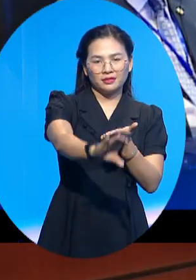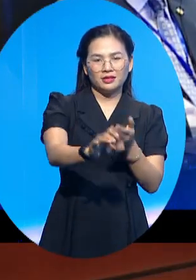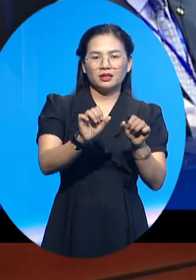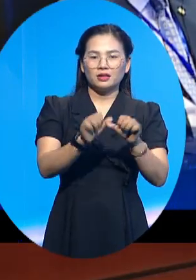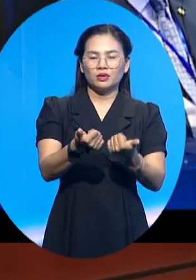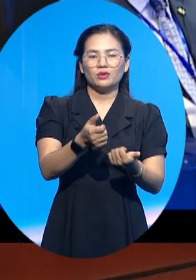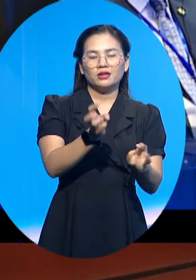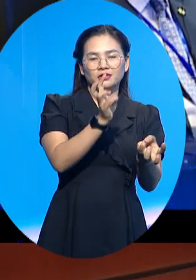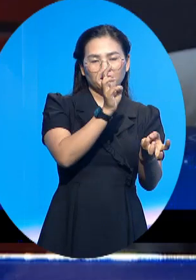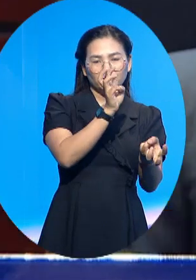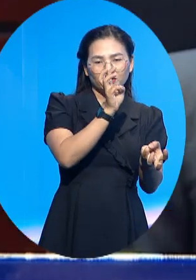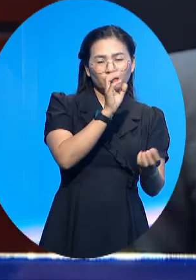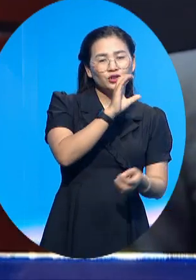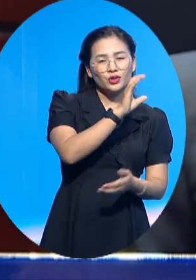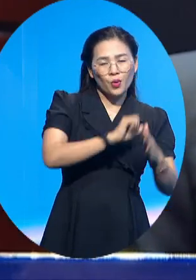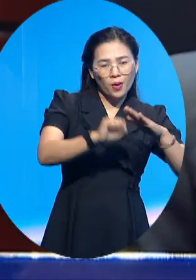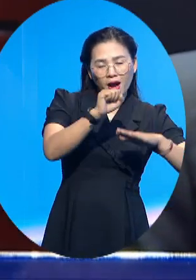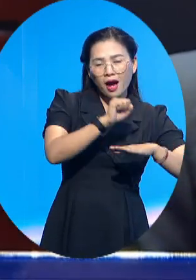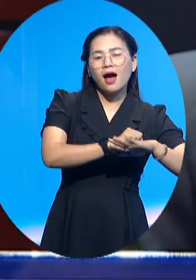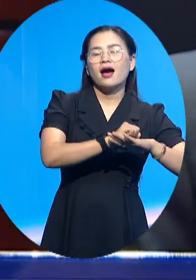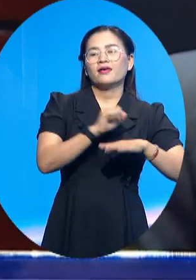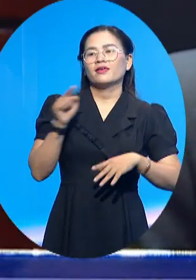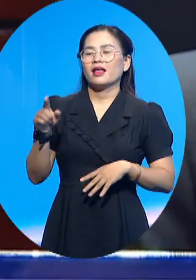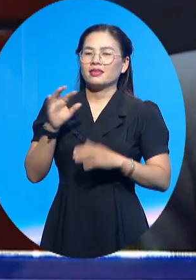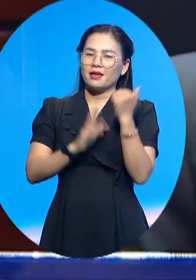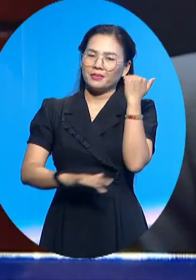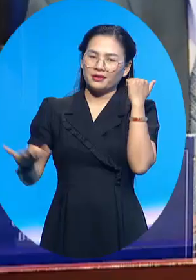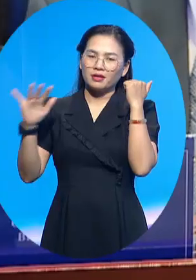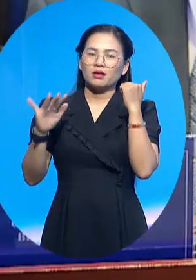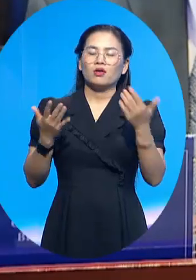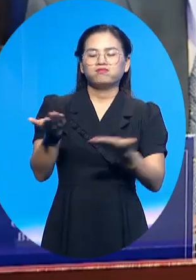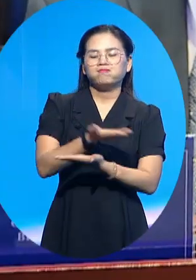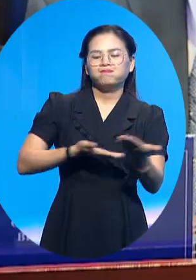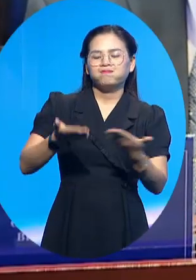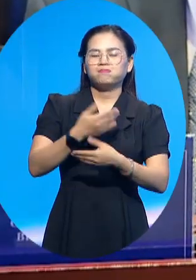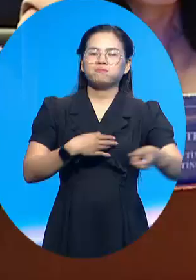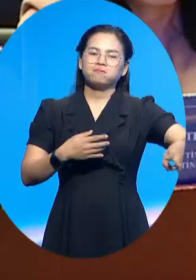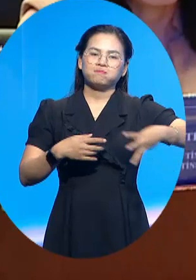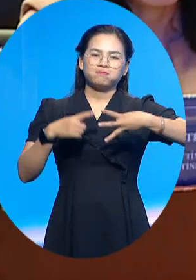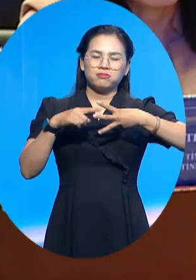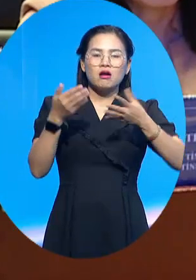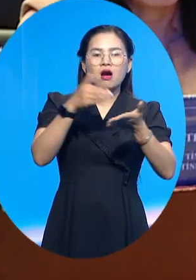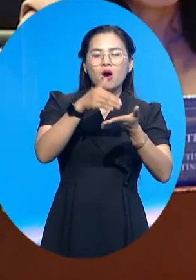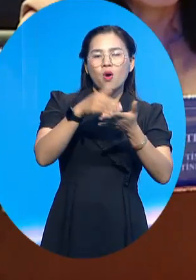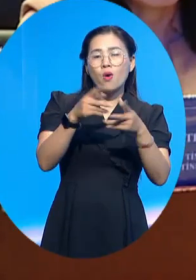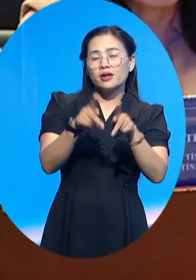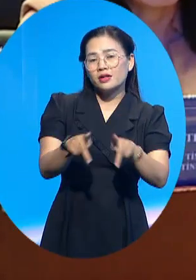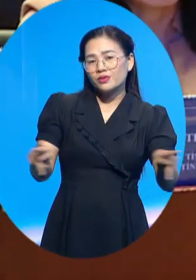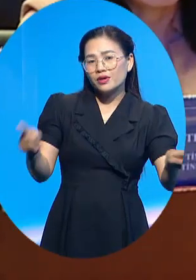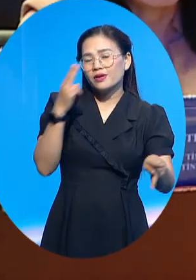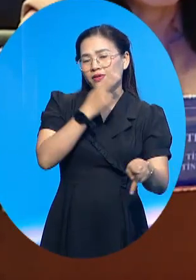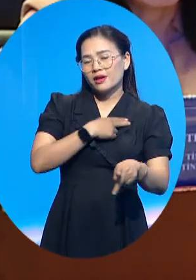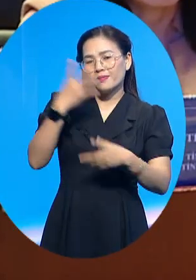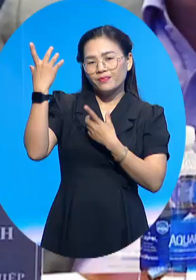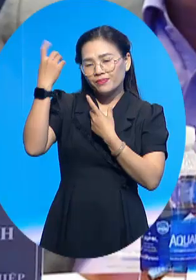Á-Thái Bình Dương. Diễn ra trong 3 ngày, sự kiện bao gồm 3 phiên thảo luận xoay quanh các chủ đề cơ hội kinh doanh ở Bình Dương và Việt Nam,